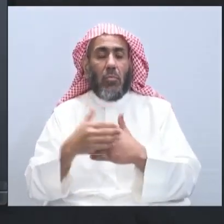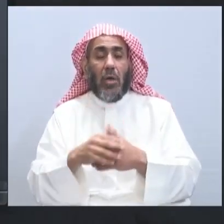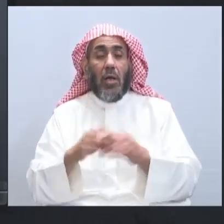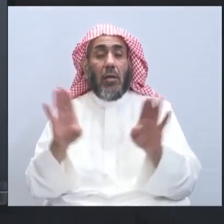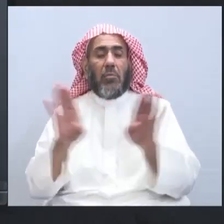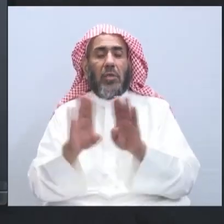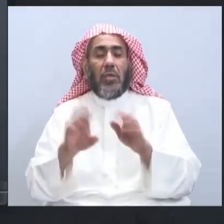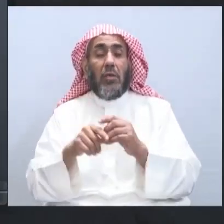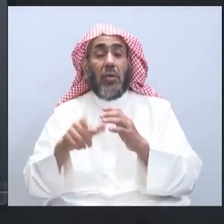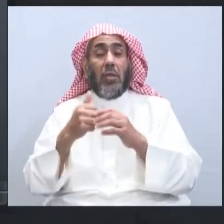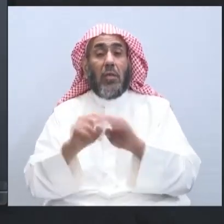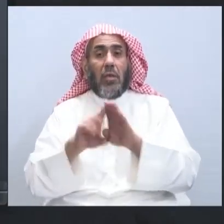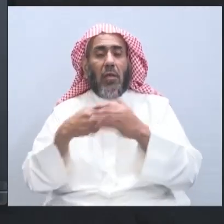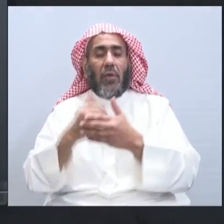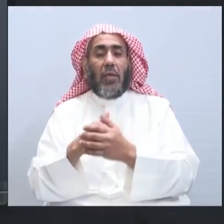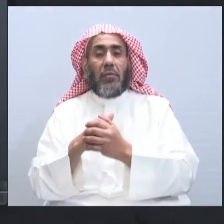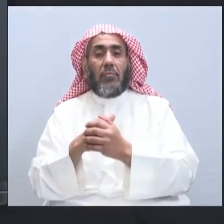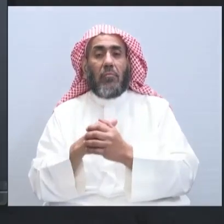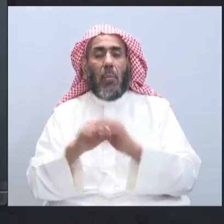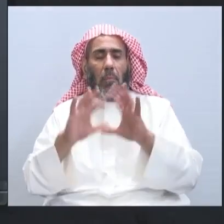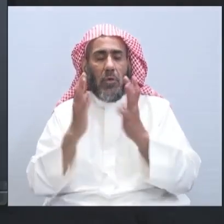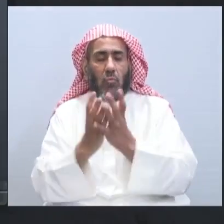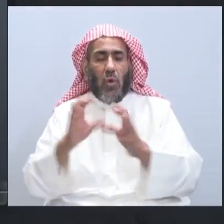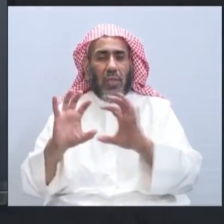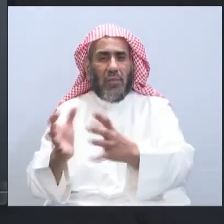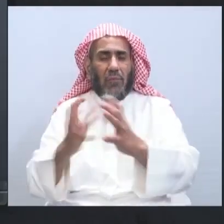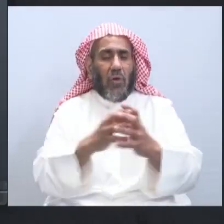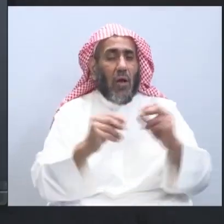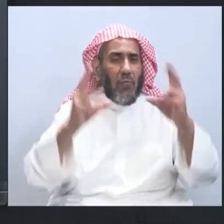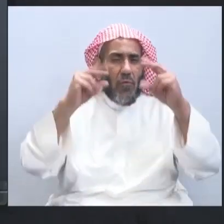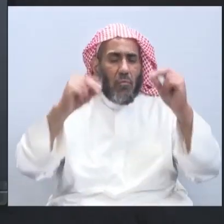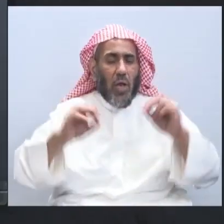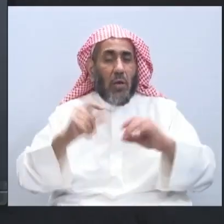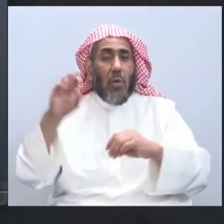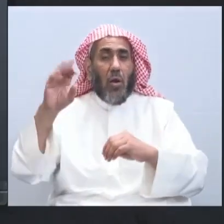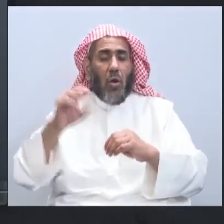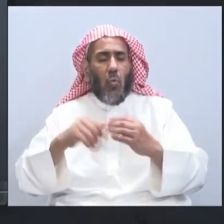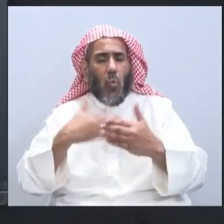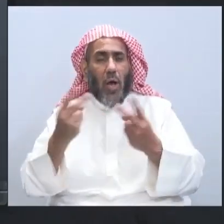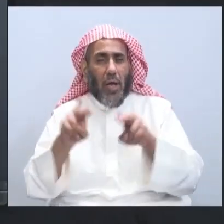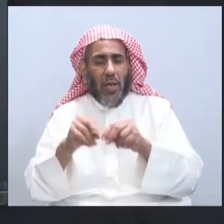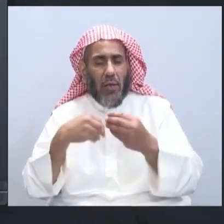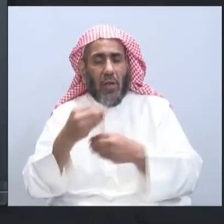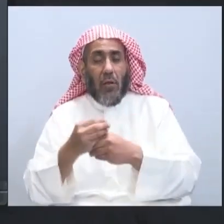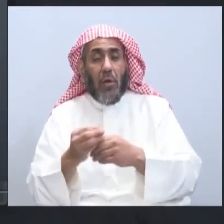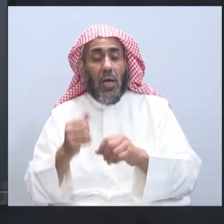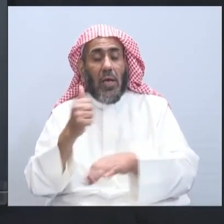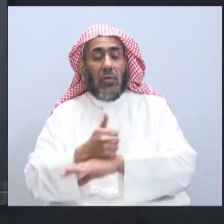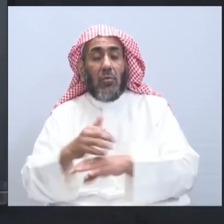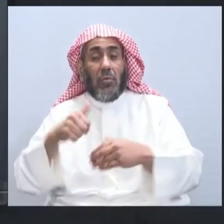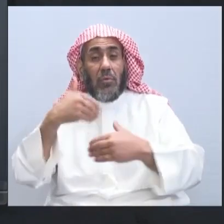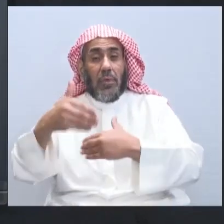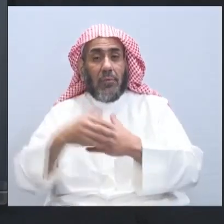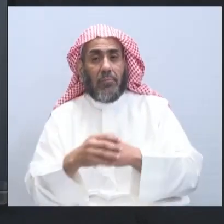المسرحيه بدايه المسرحيه كيف كانت ومجموعه فرق وكيف كان في لبنان مارون النقاش واخيه وكيف انهم اسسوا ذلك بعد